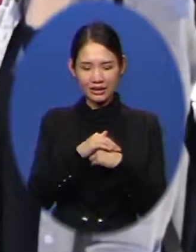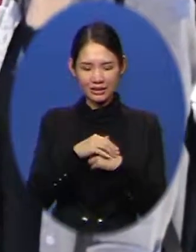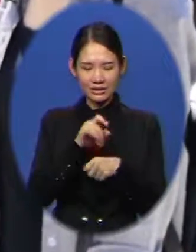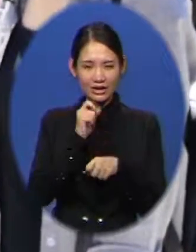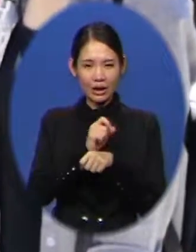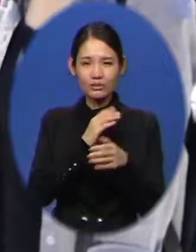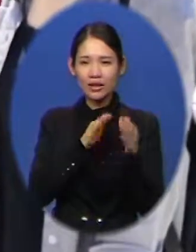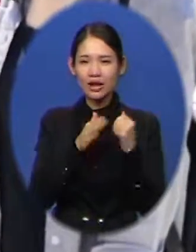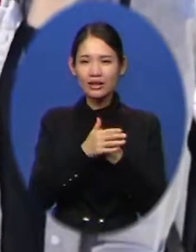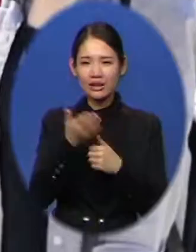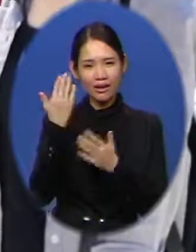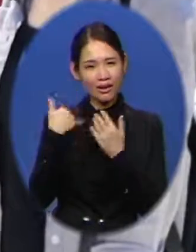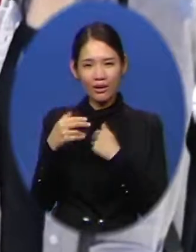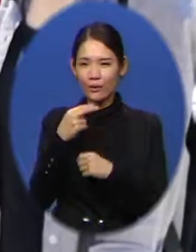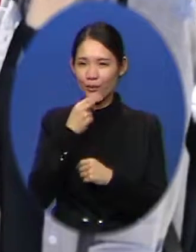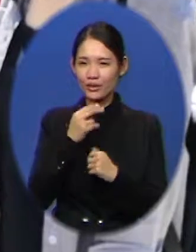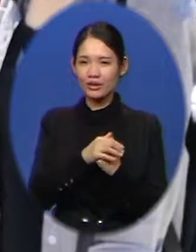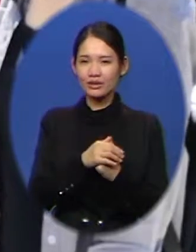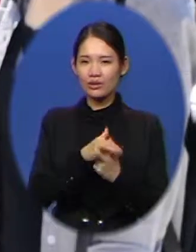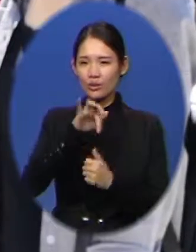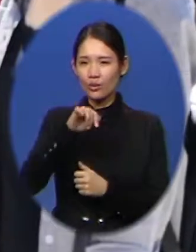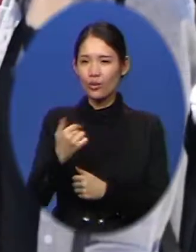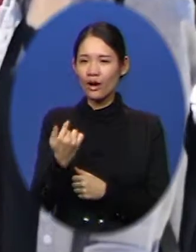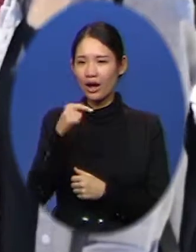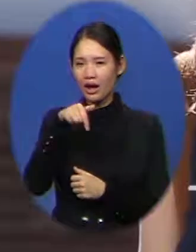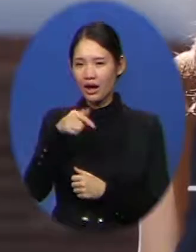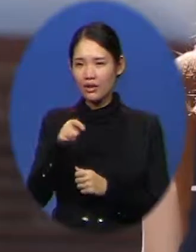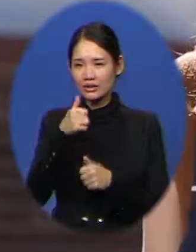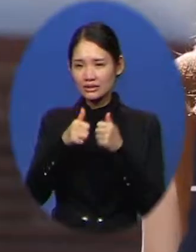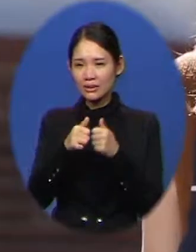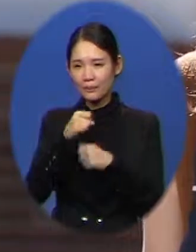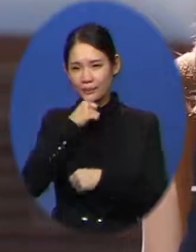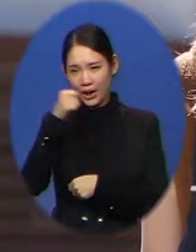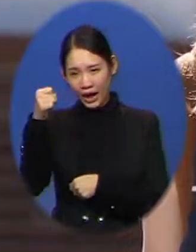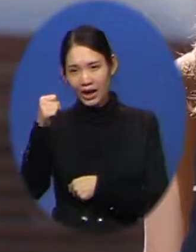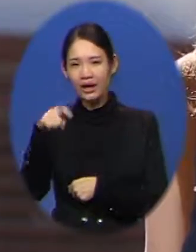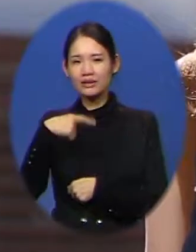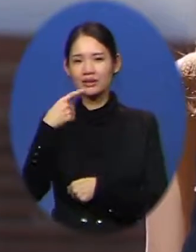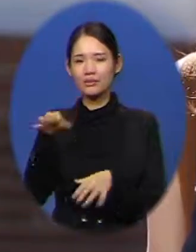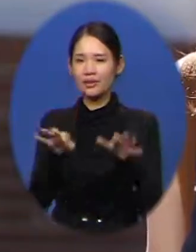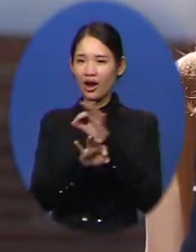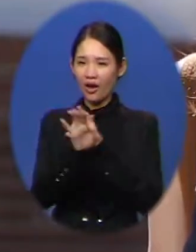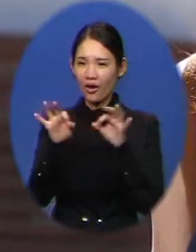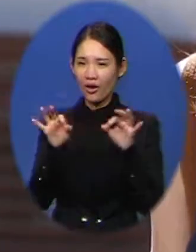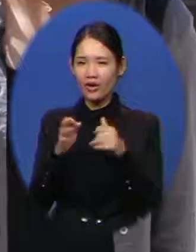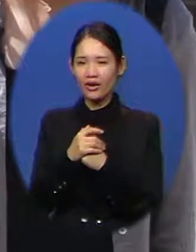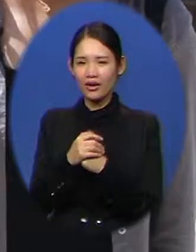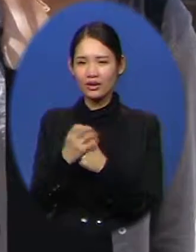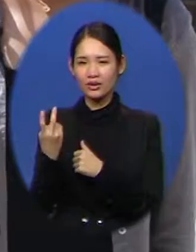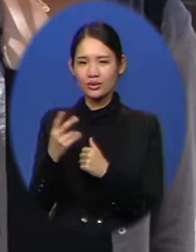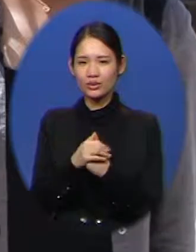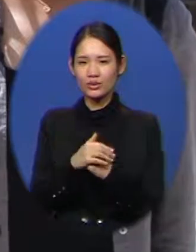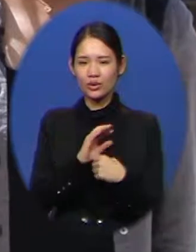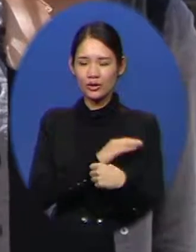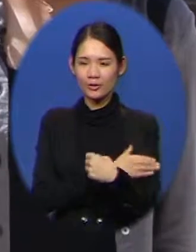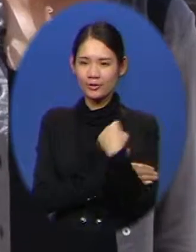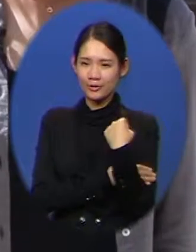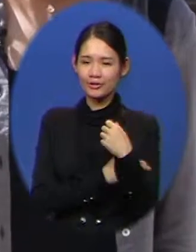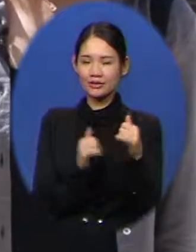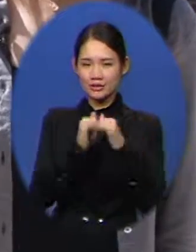않았어요. 과거 급제를 해야만 이제 경제적으로도 그리고 뭐 이렇게 뭐 어떤